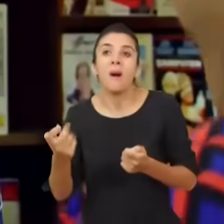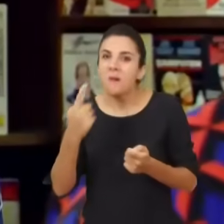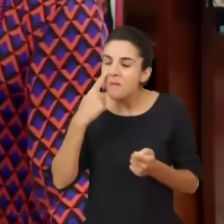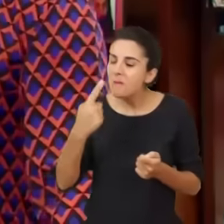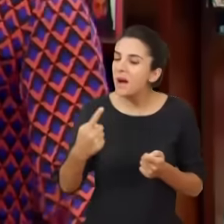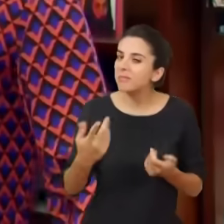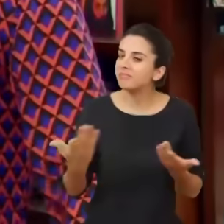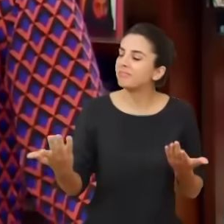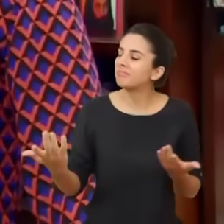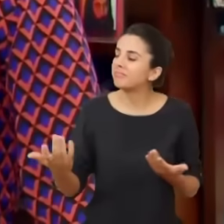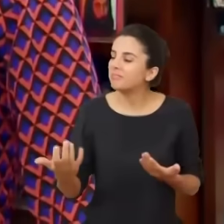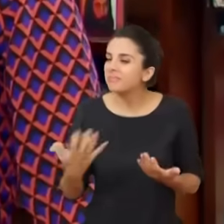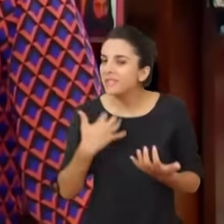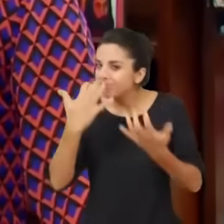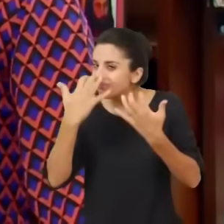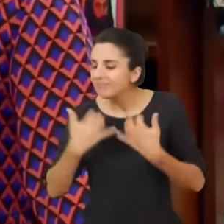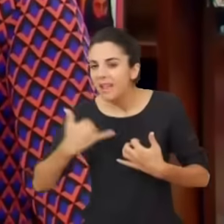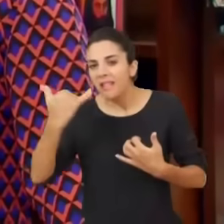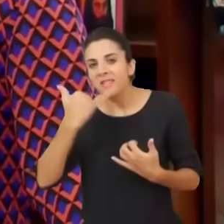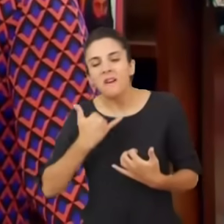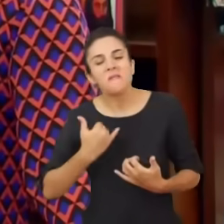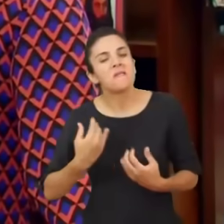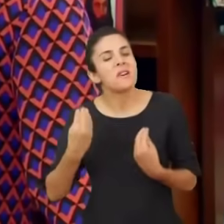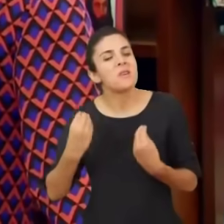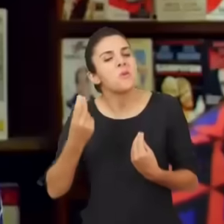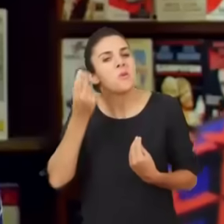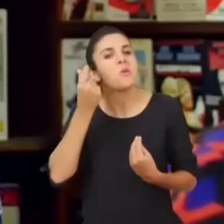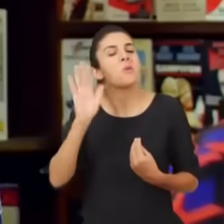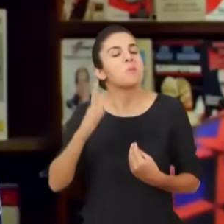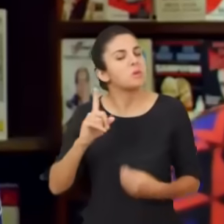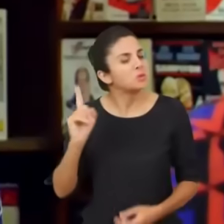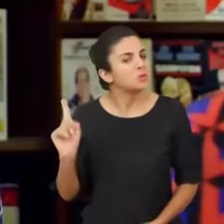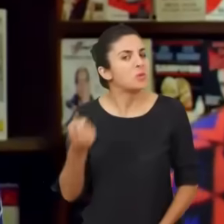böyle vefalı insanlar ya. Vay anasını, vay be.